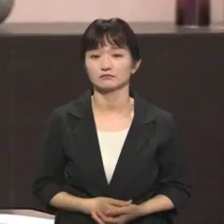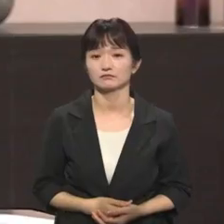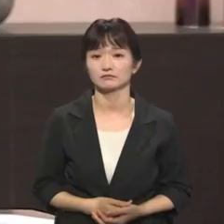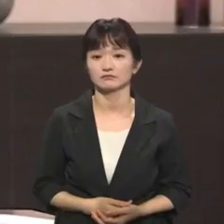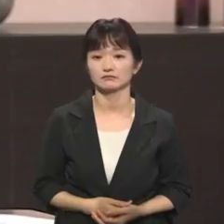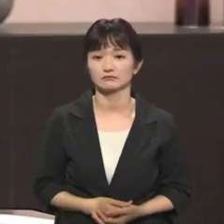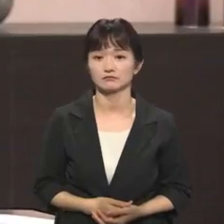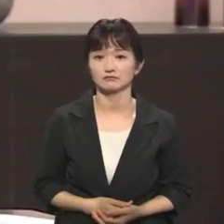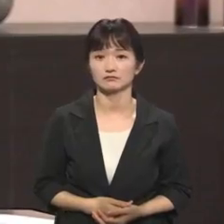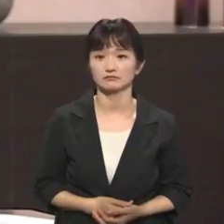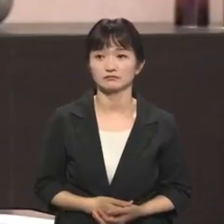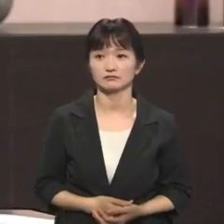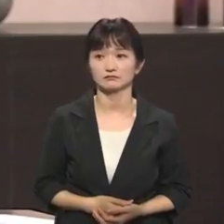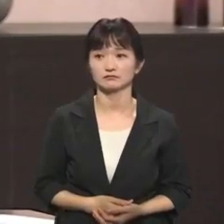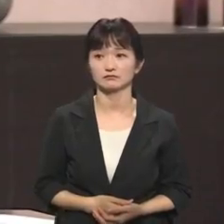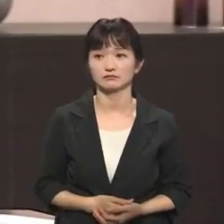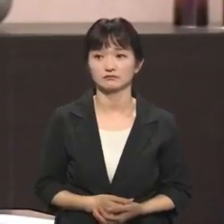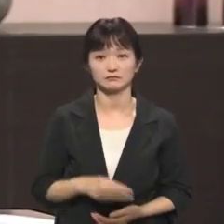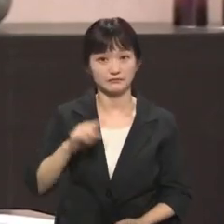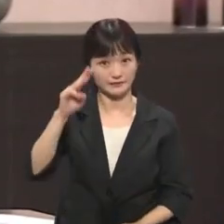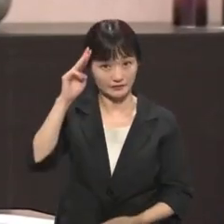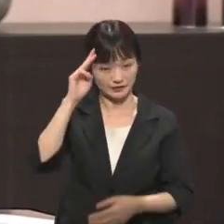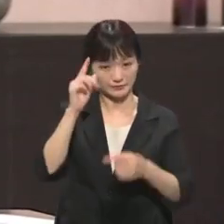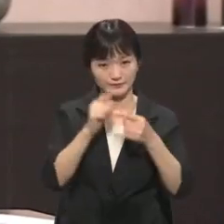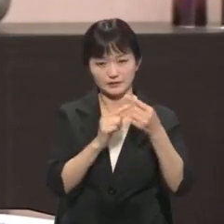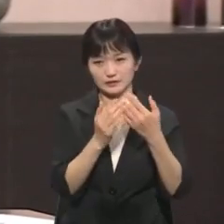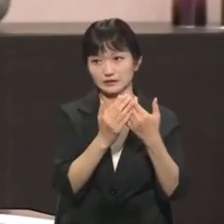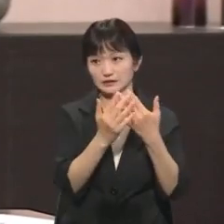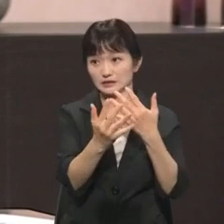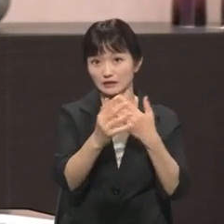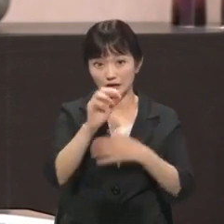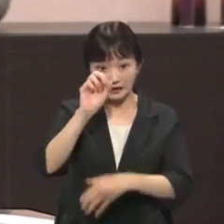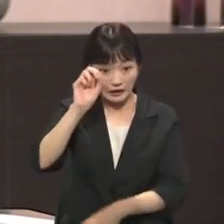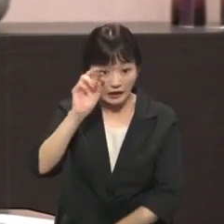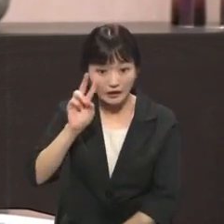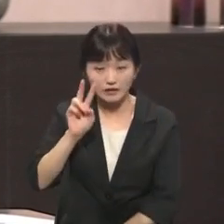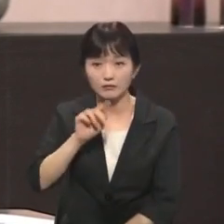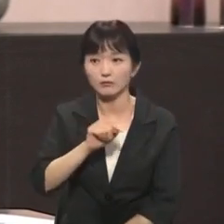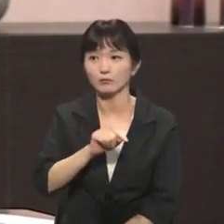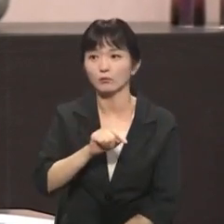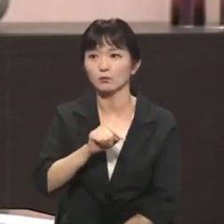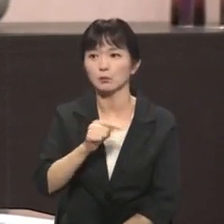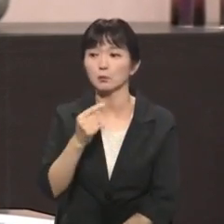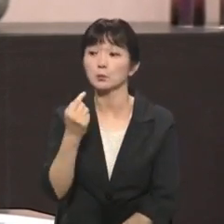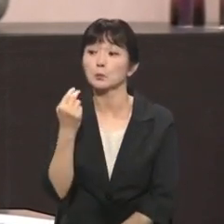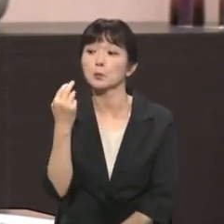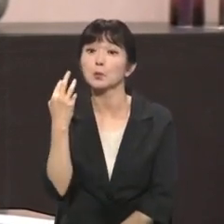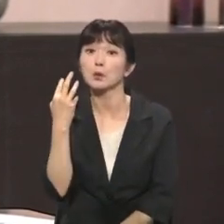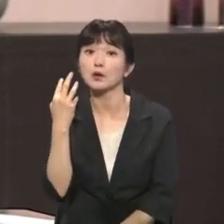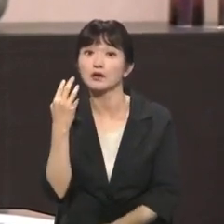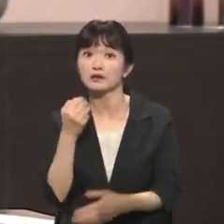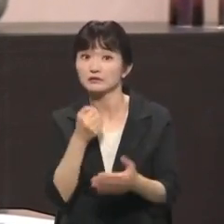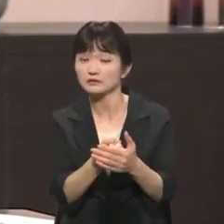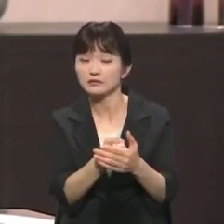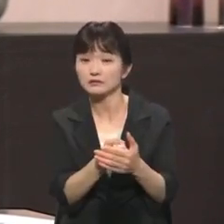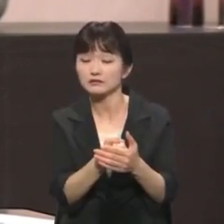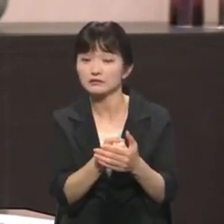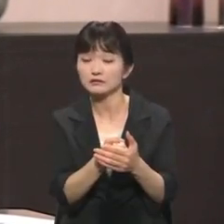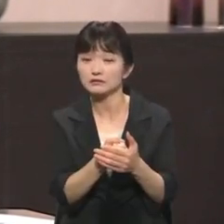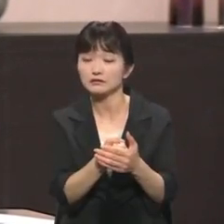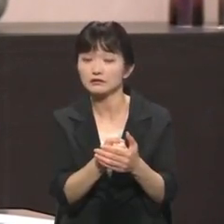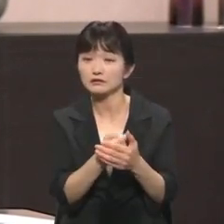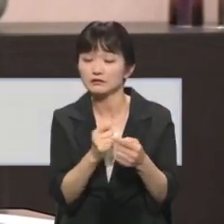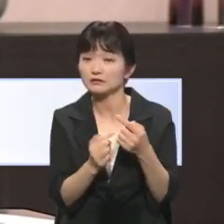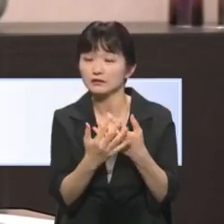그러니까이 잼버리 대회가 갑자기 어느 날 뭐 며칠 전에 정해져서 지금 일어난